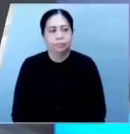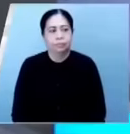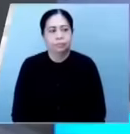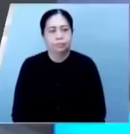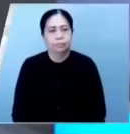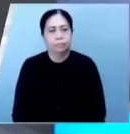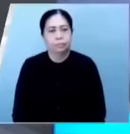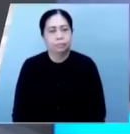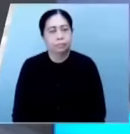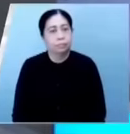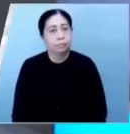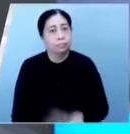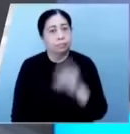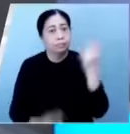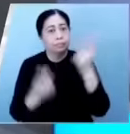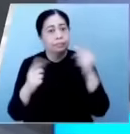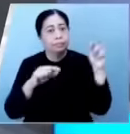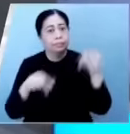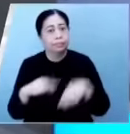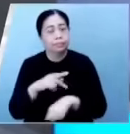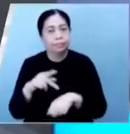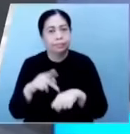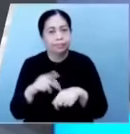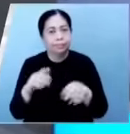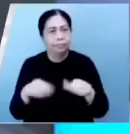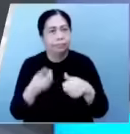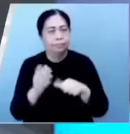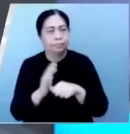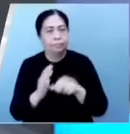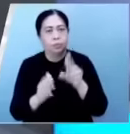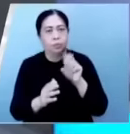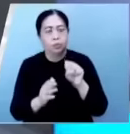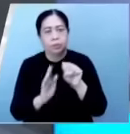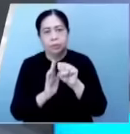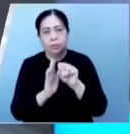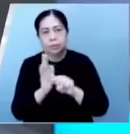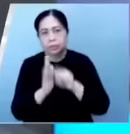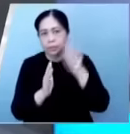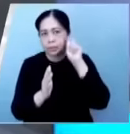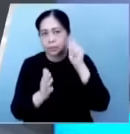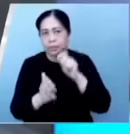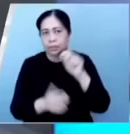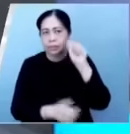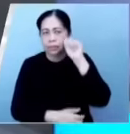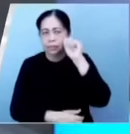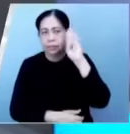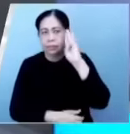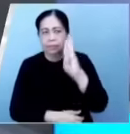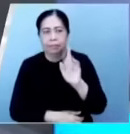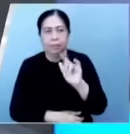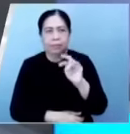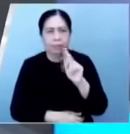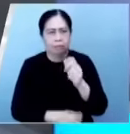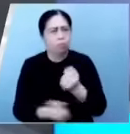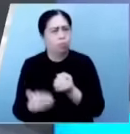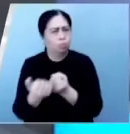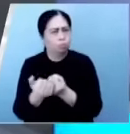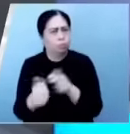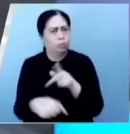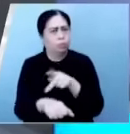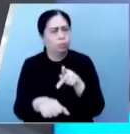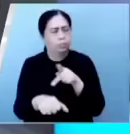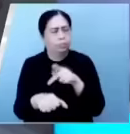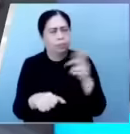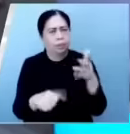kanyang pagbisita rito sa bansa, binigyan din ni U.S. Secretary of State Anthony Blinken ang suporta ng Amerika sa Pilipinas sa gitna